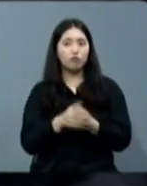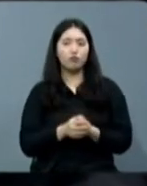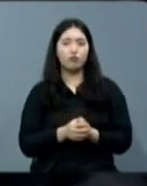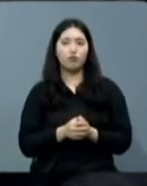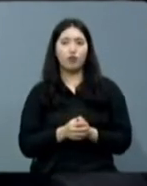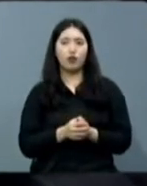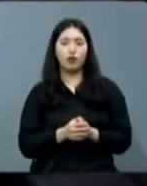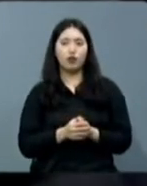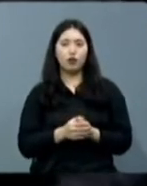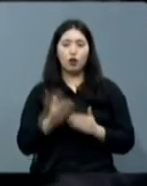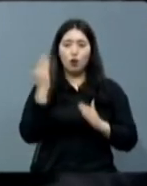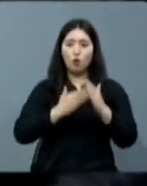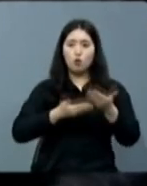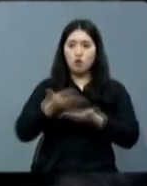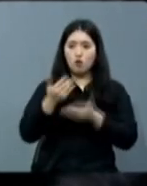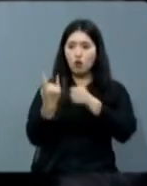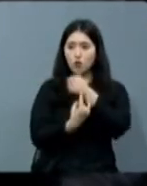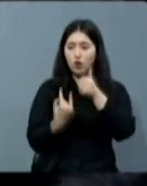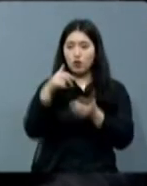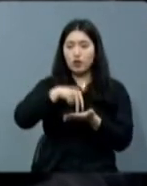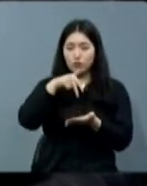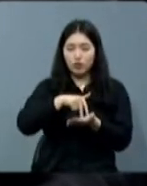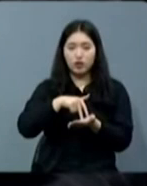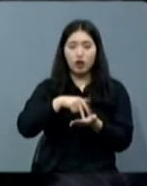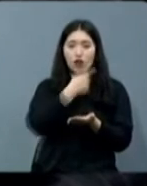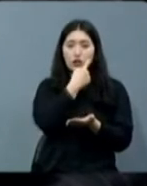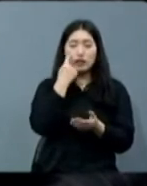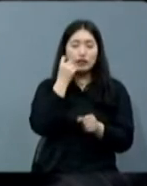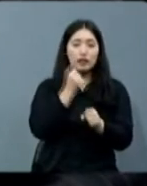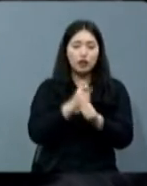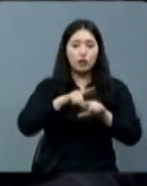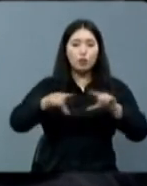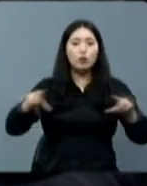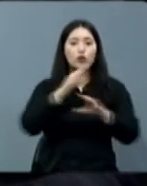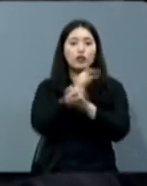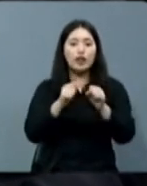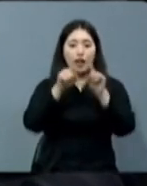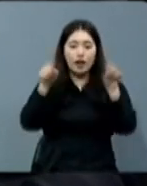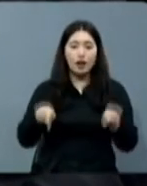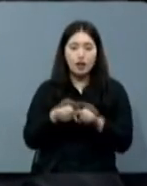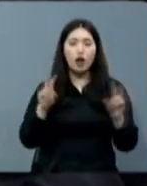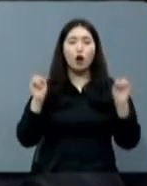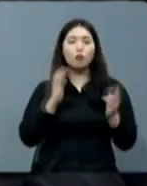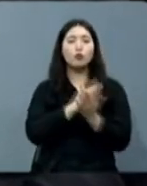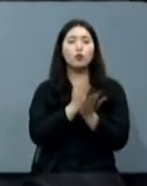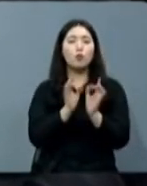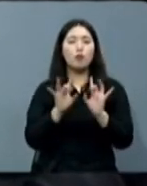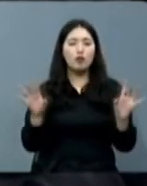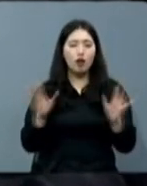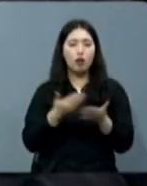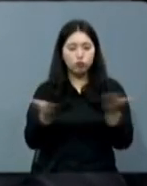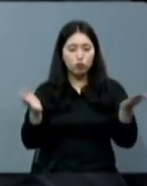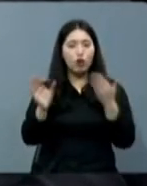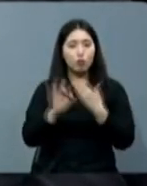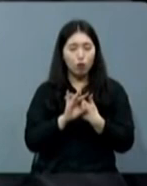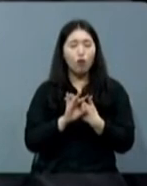공정거래위원회 같은 데서 그 좀 인증해준 표준약관 같은 네. 것들을 업종별로다가 네. 하면은